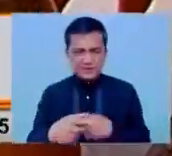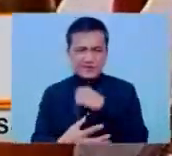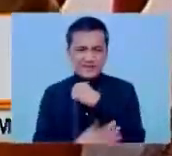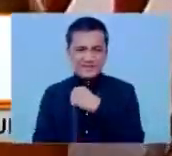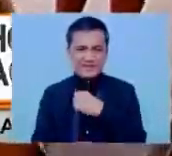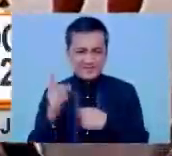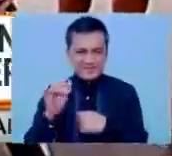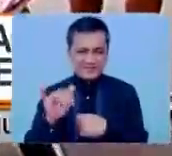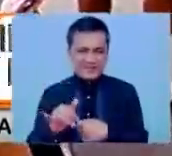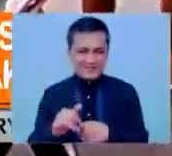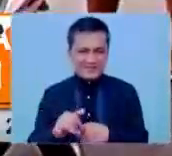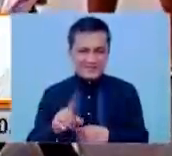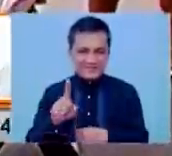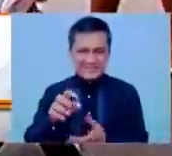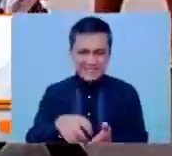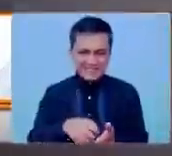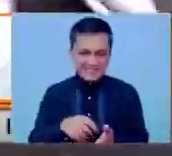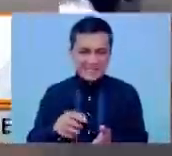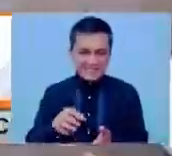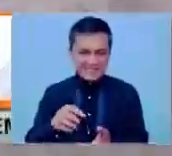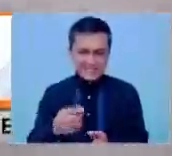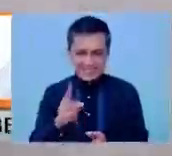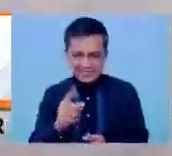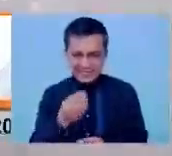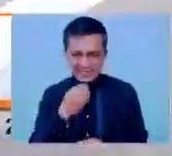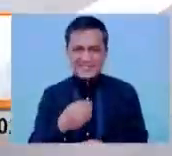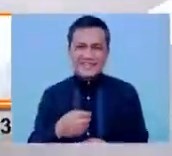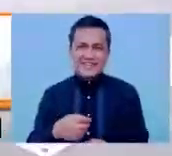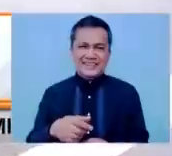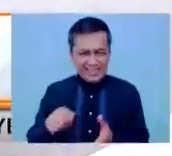San kahit san tuka, kaya lechon tayo.